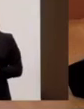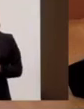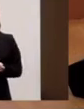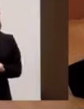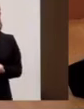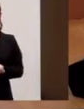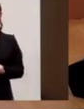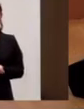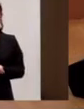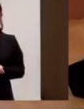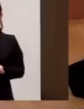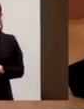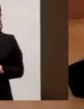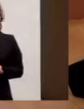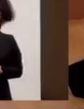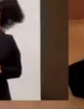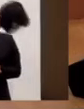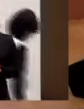Daniela